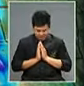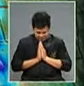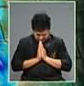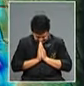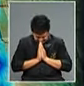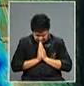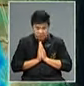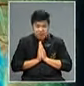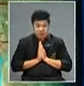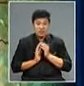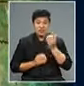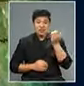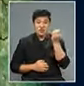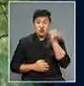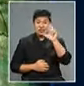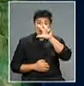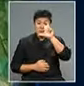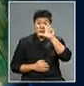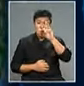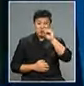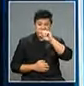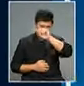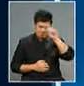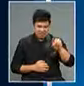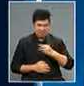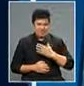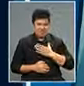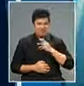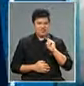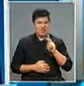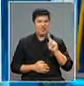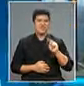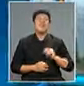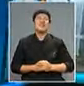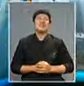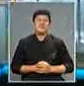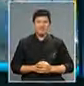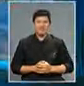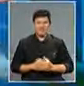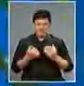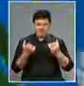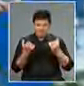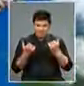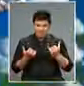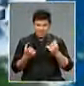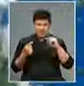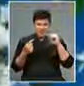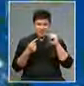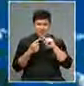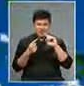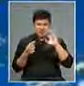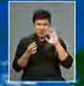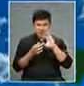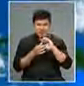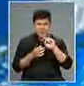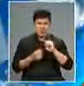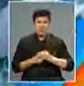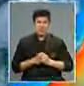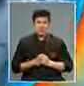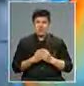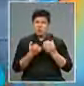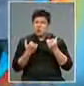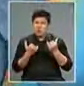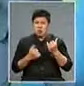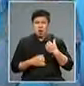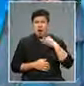สวัสดีครับนี่คือทีวี360องศากับผมธนินทร์วัฒน์พัฒนวิรคุณนะครับสำหรับเรื่องของสภาพอากาศวันนี้ครับมีข่าวร้ายส